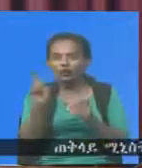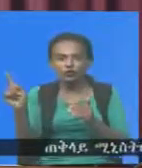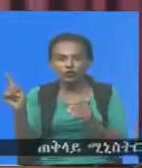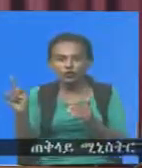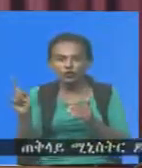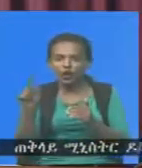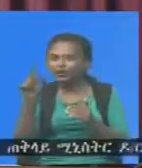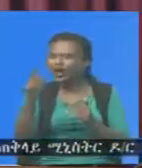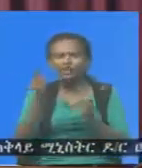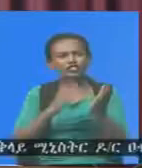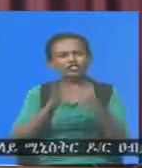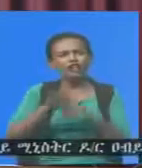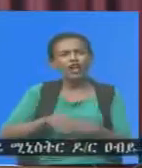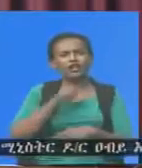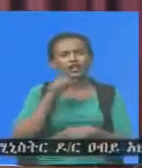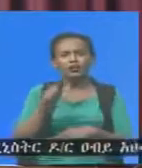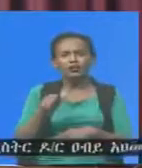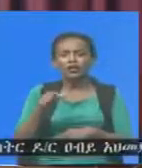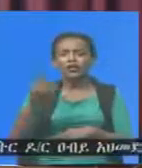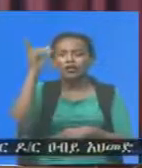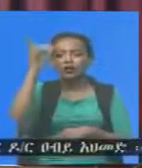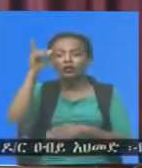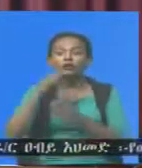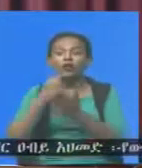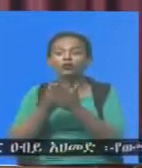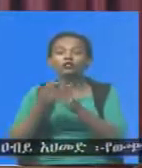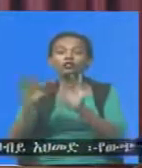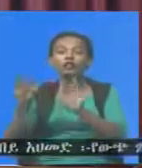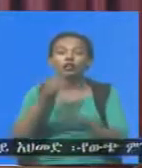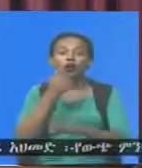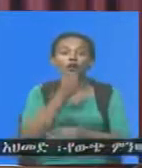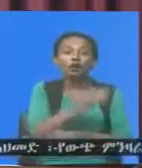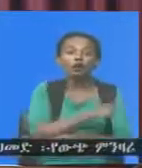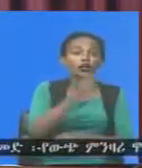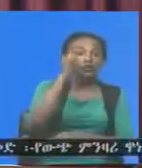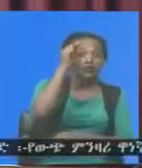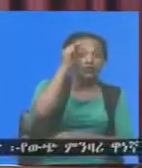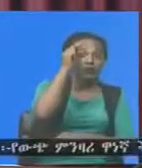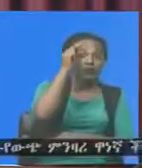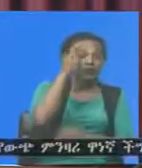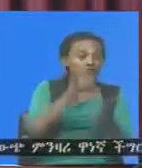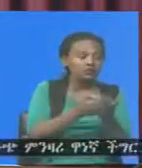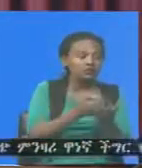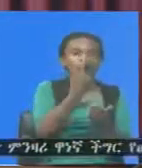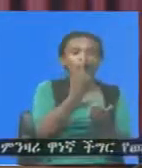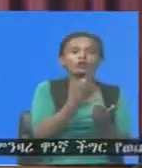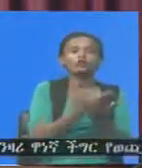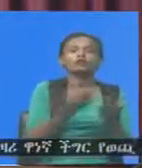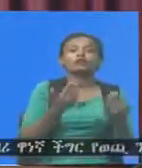አልቀረም ያ ችግር ከበደ ጋር ማስረጃ የለኝም ልፍታ ካለ በኋላ ተሰማ ጋር ሲደርስ አንድ ኬዝ አለኝ ይላል